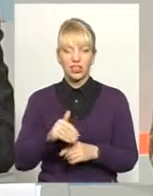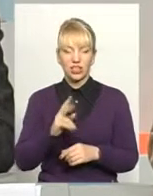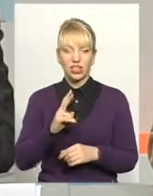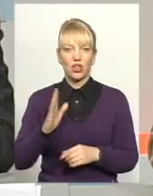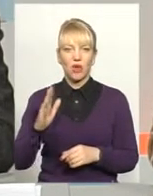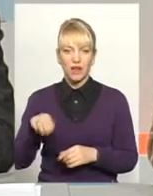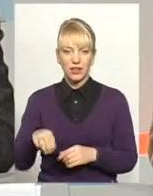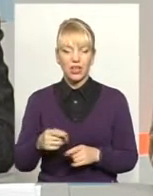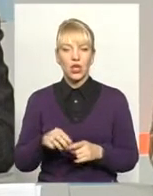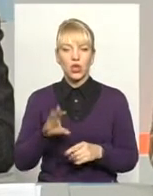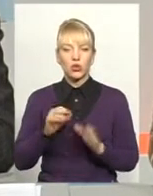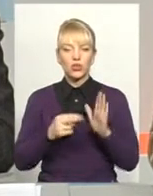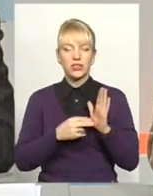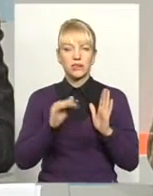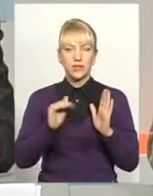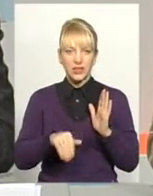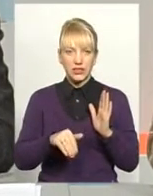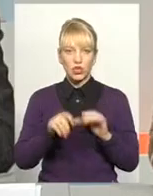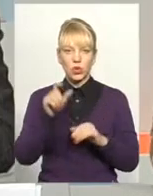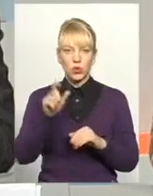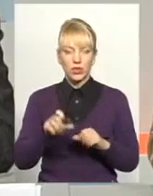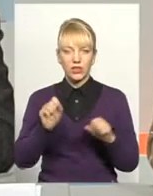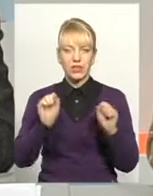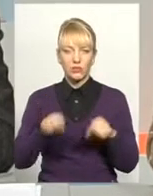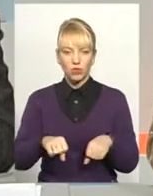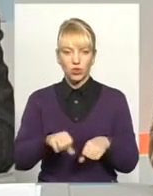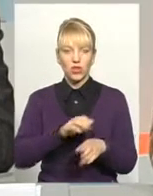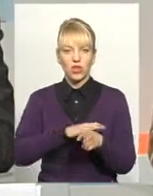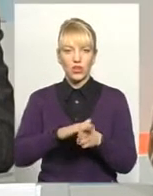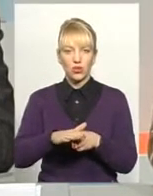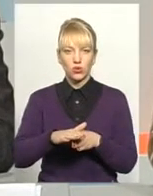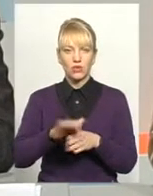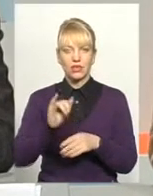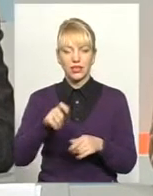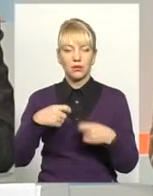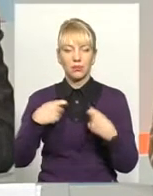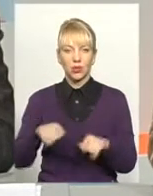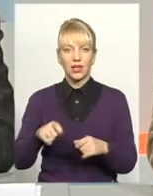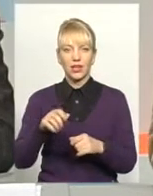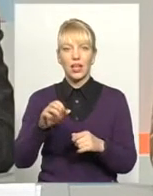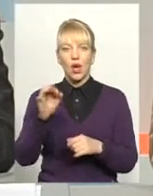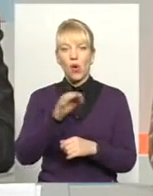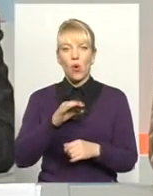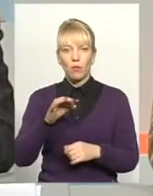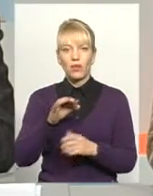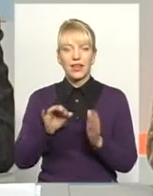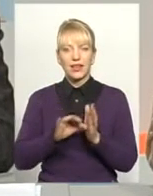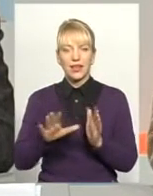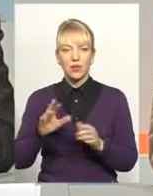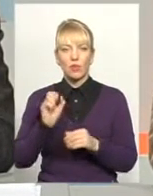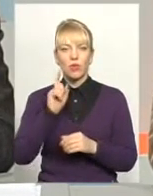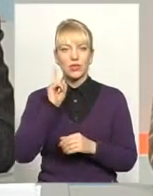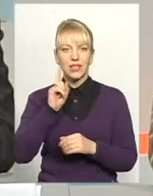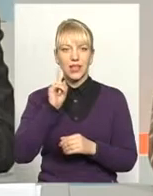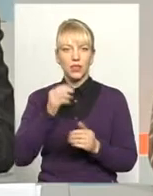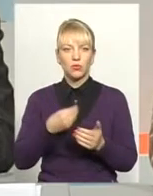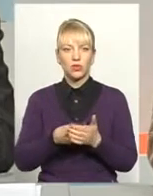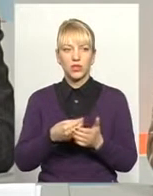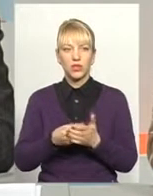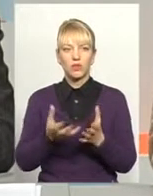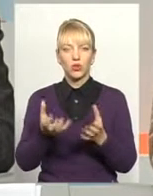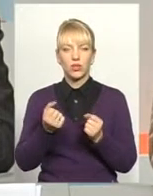тисяч людина зможе реалізувати, продати в обленерго по зеленому тарифі і отримувати